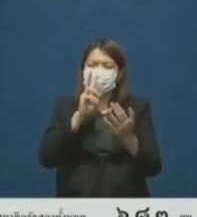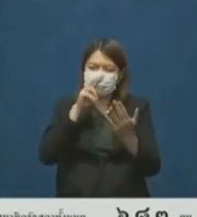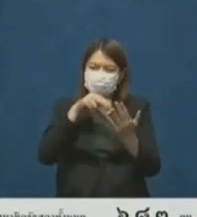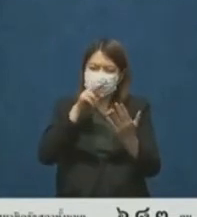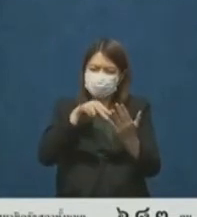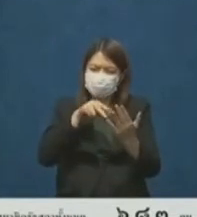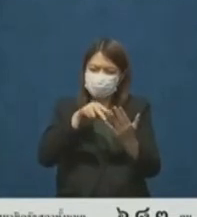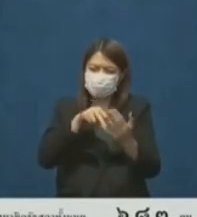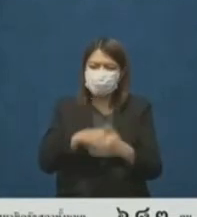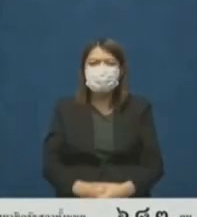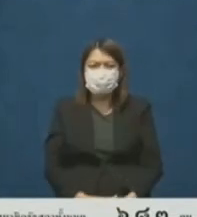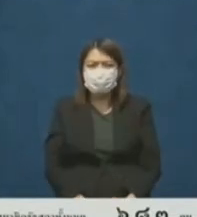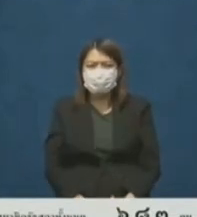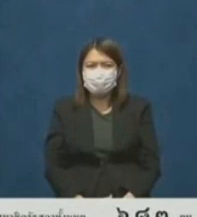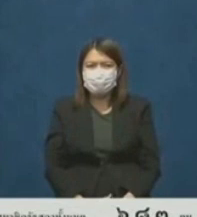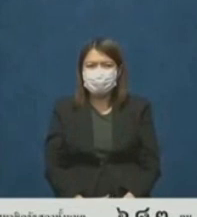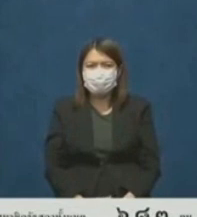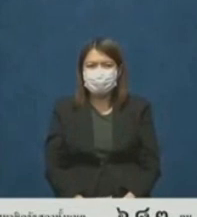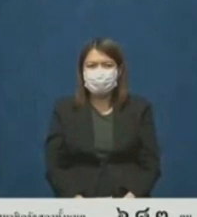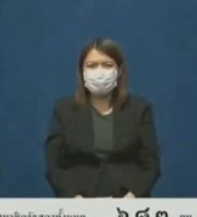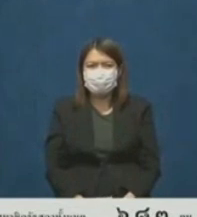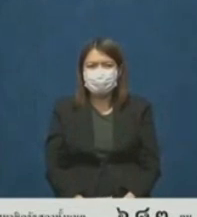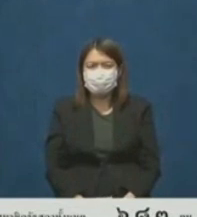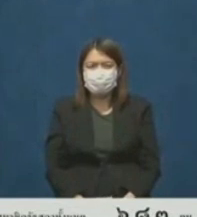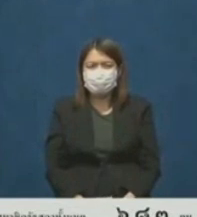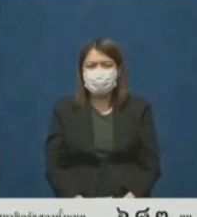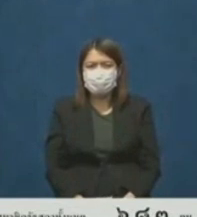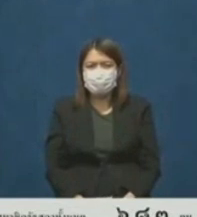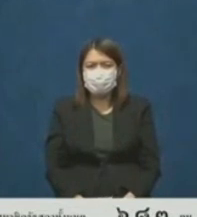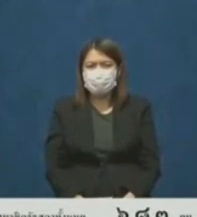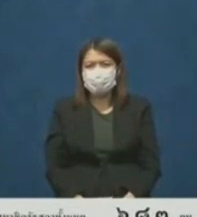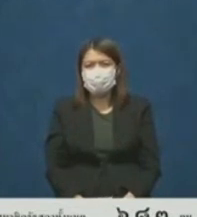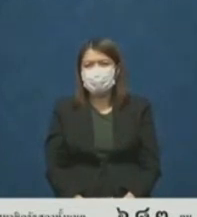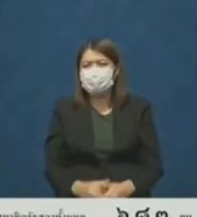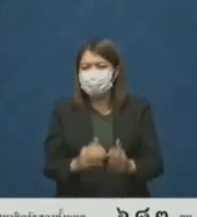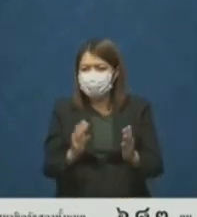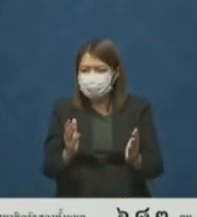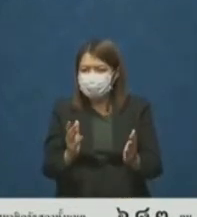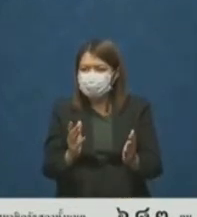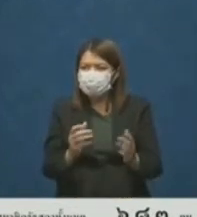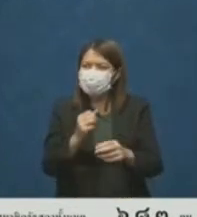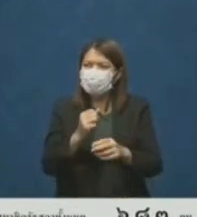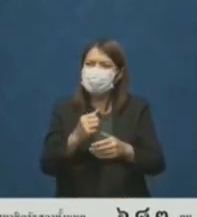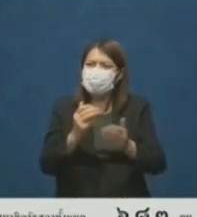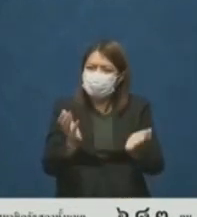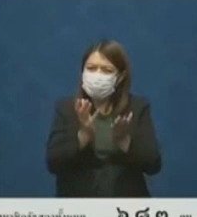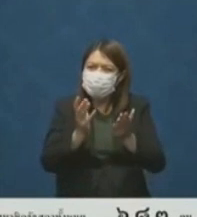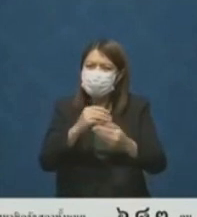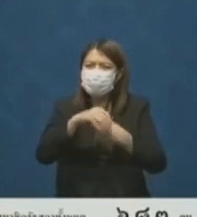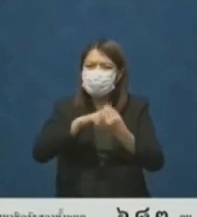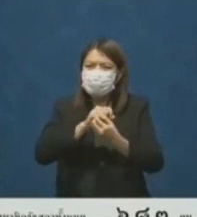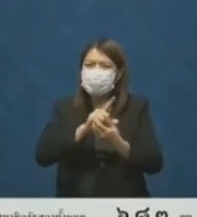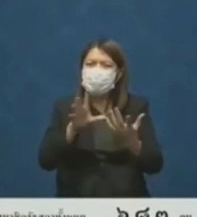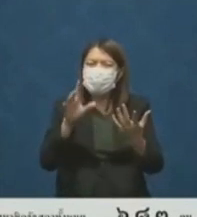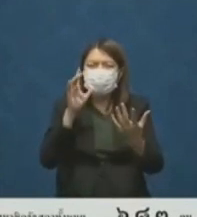6นี่นั่นกลับไปกลับมาจนถึงท่านเขียนก็ดีสามารถสร้างสรรค์เศรษฐกิจและสัง